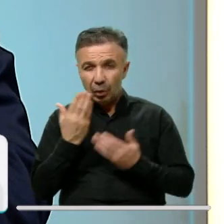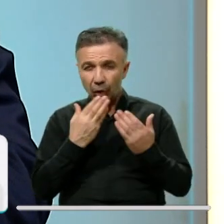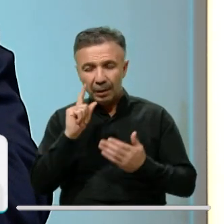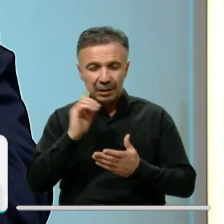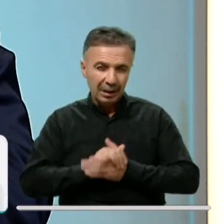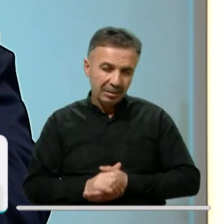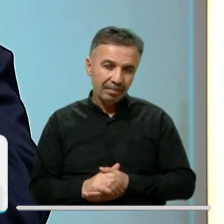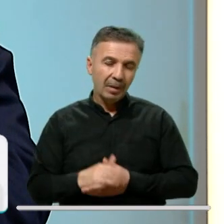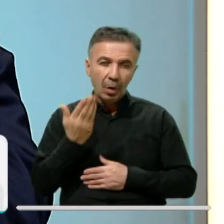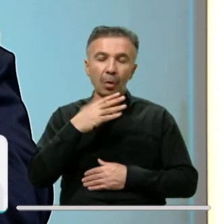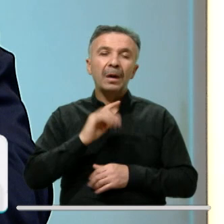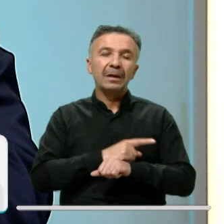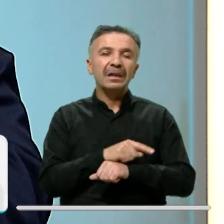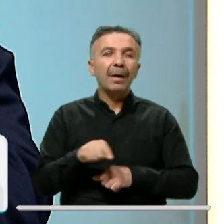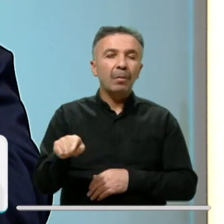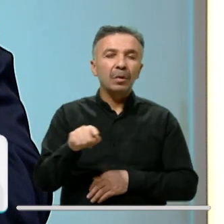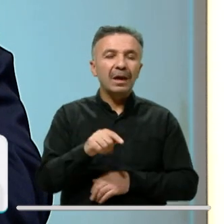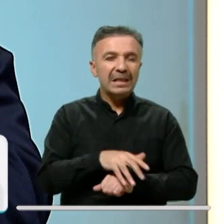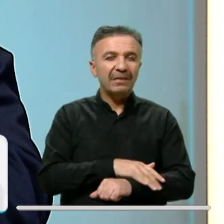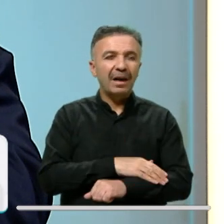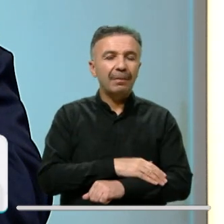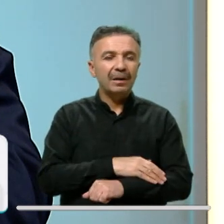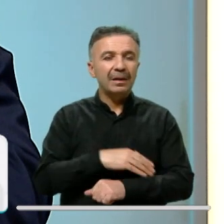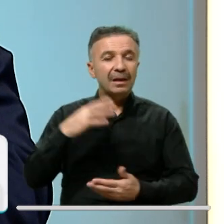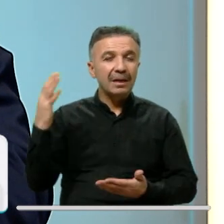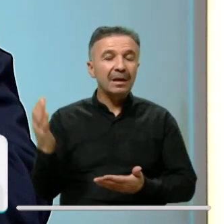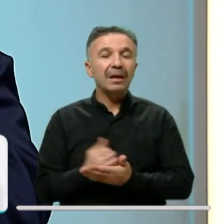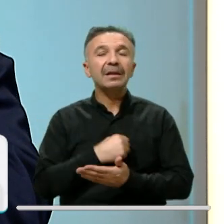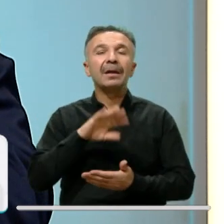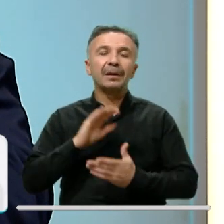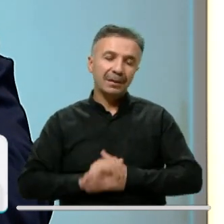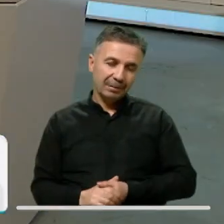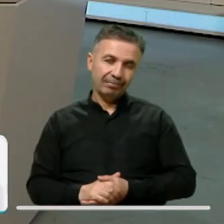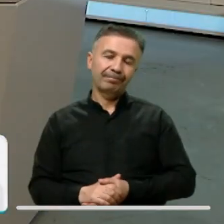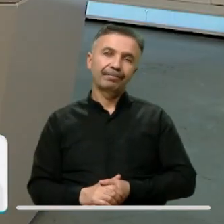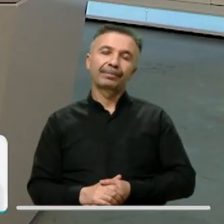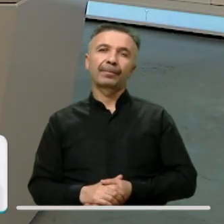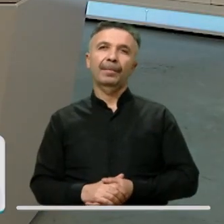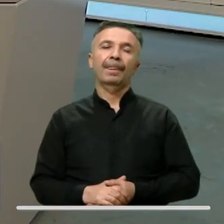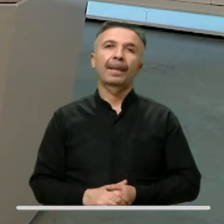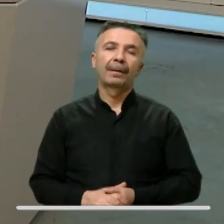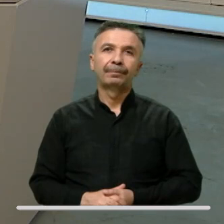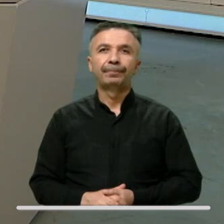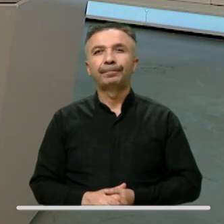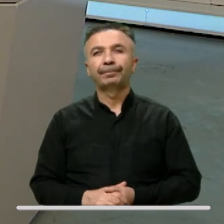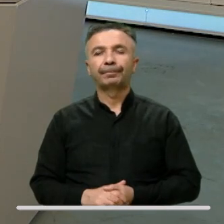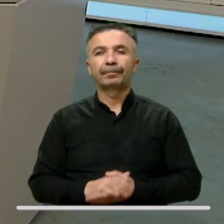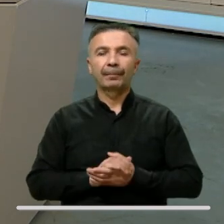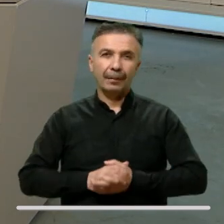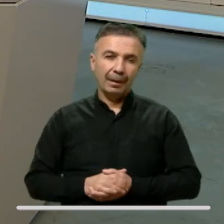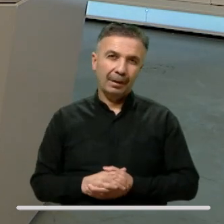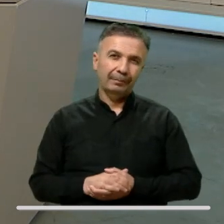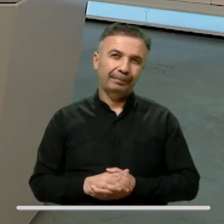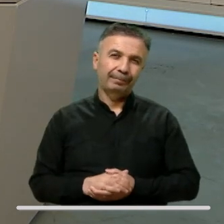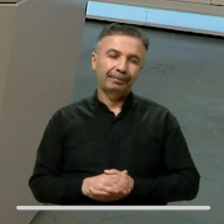Okumadığı zaman bunların sevabını asla elde etmiş olamaz. Eyvallah hocam. Peki. İnşallah